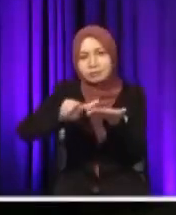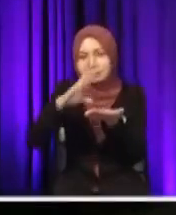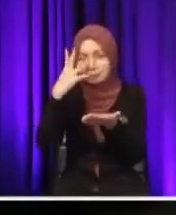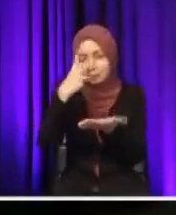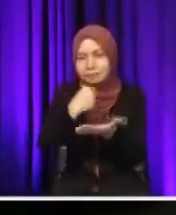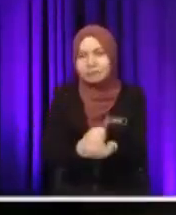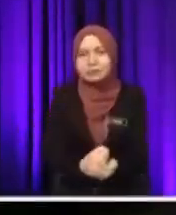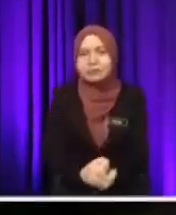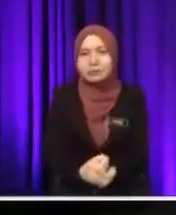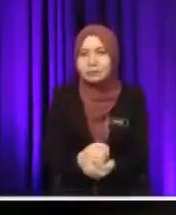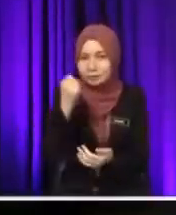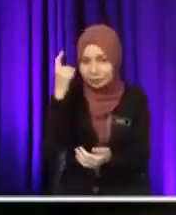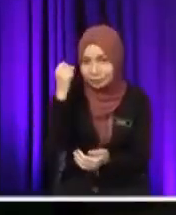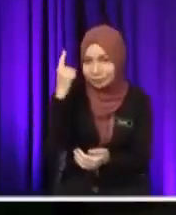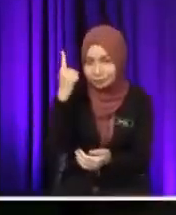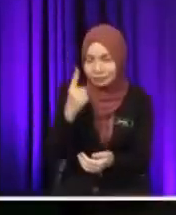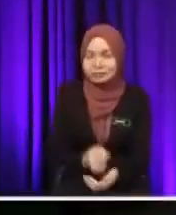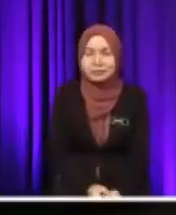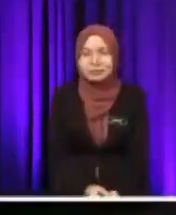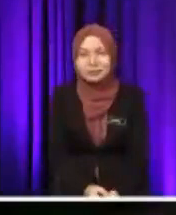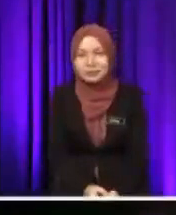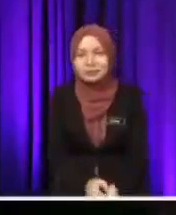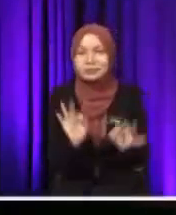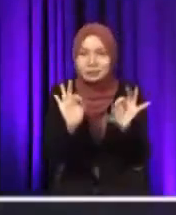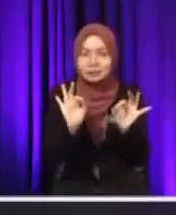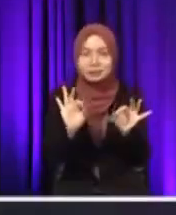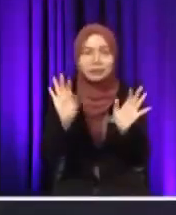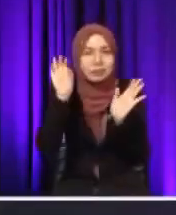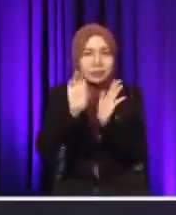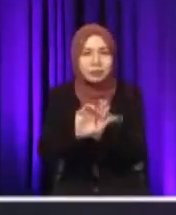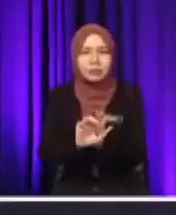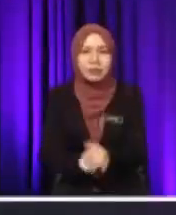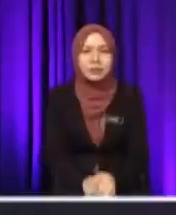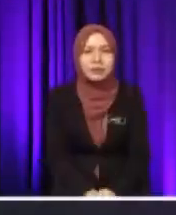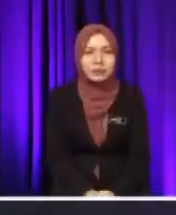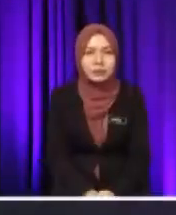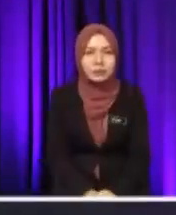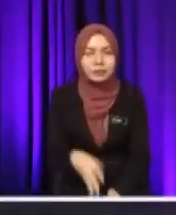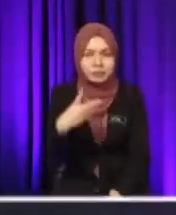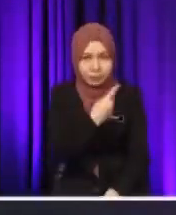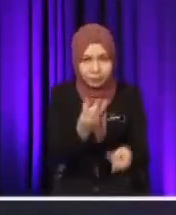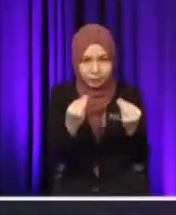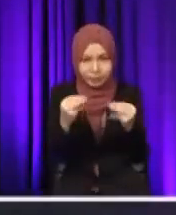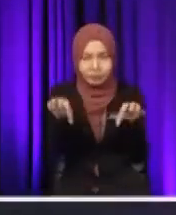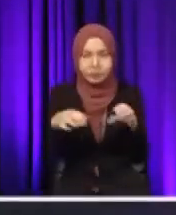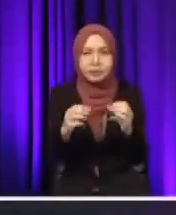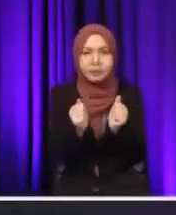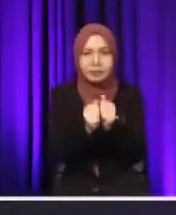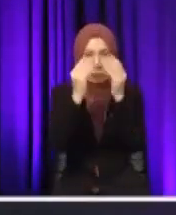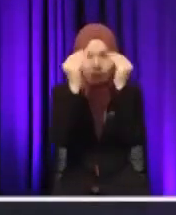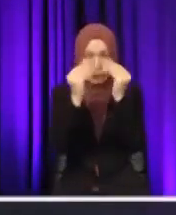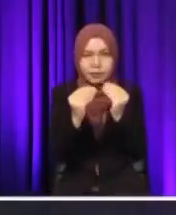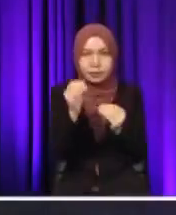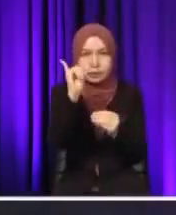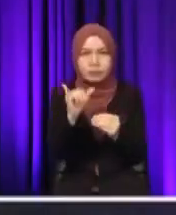Faham. Okey. Kalaulah contoh macam kita nak buat ni, kita nak buat dengan jumlah yang banyak,